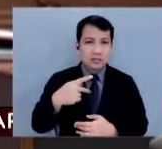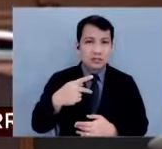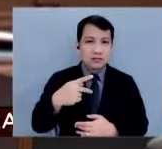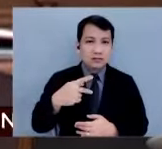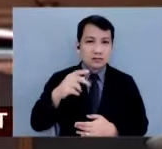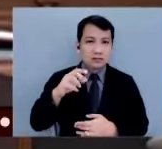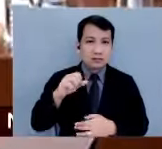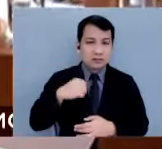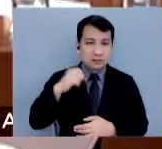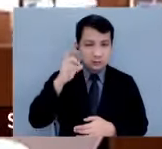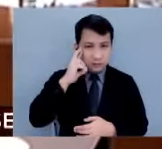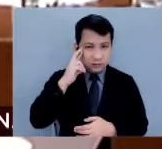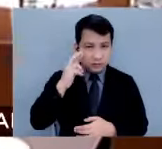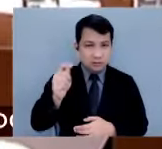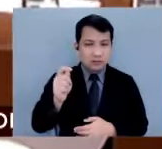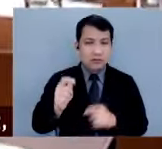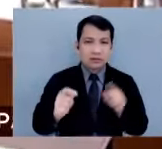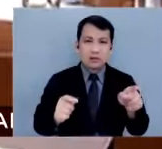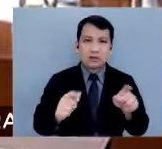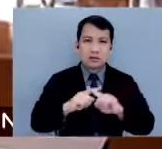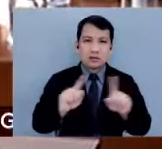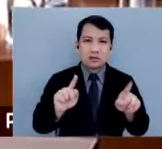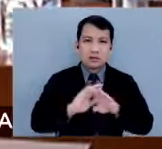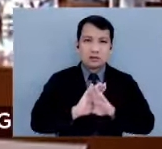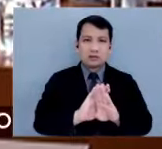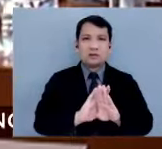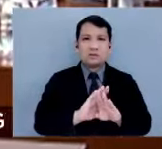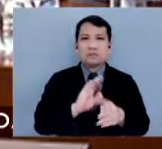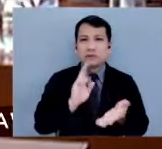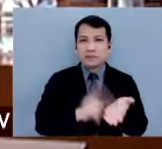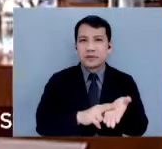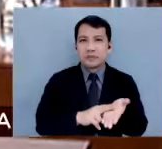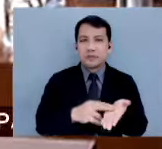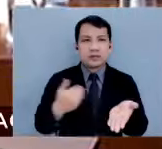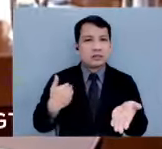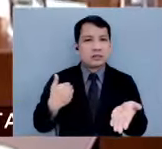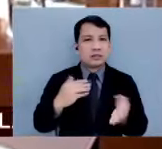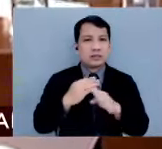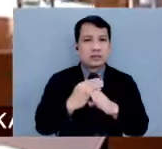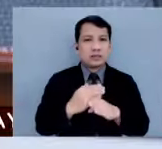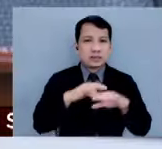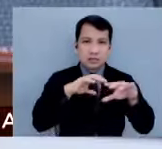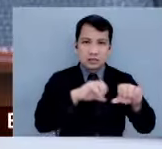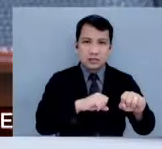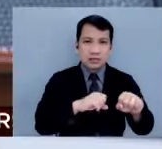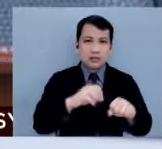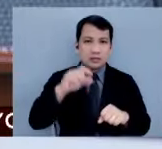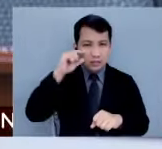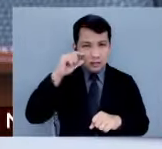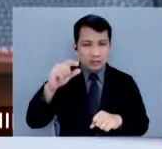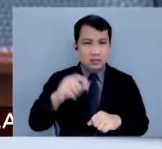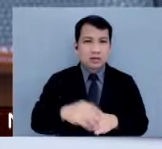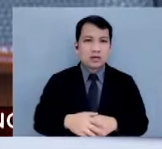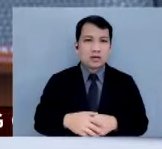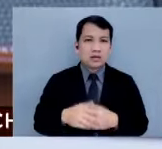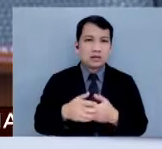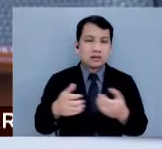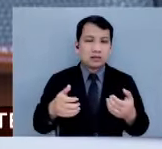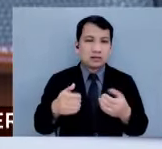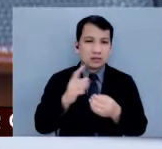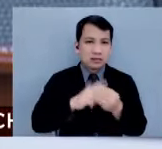at Rafi Tulfo. Pero tumanggi silang pirmahan ang written objection na ipaaresto si Kibuloy. Kabilang din si Senator